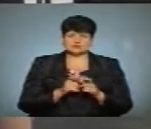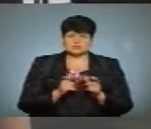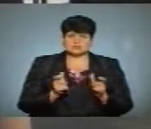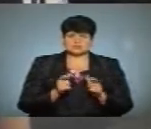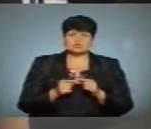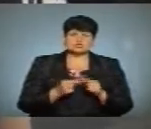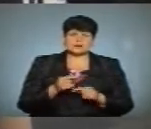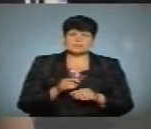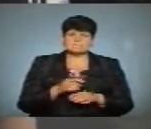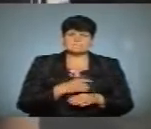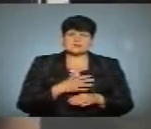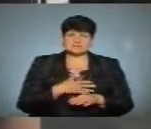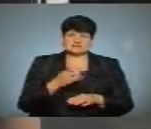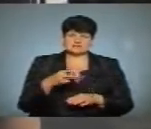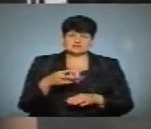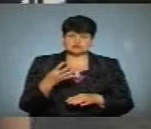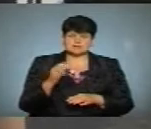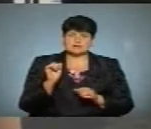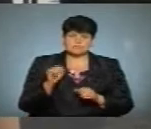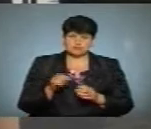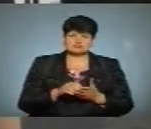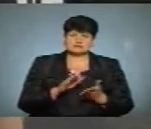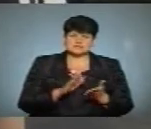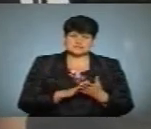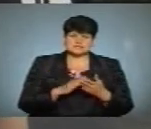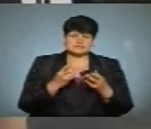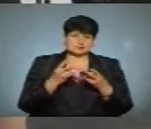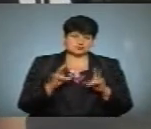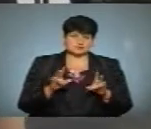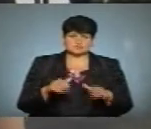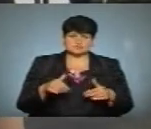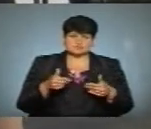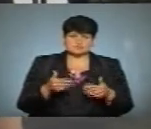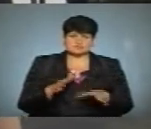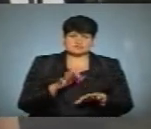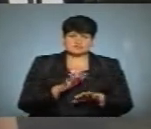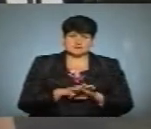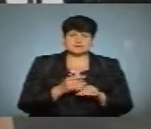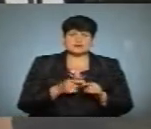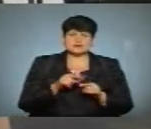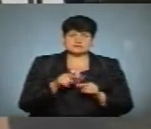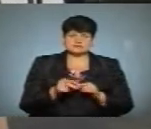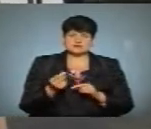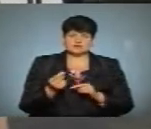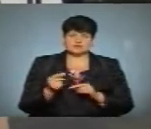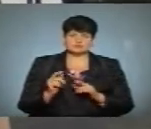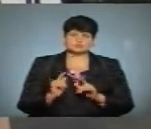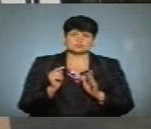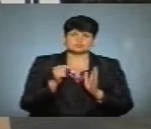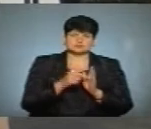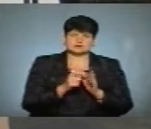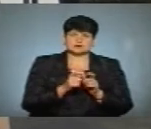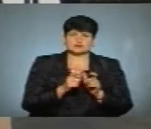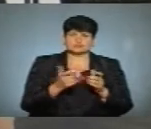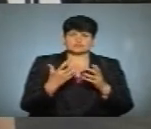Через Приват24 можуть зареєструватися і не потрібно звертатися до банку, а ці кошти надійдуть на ту картку,